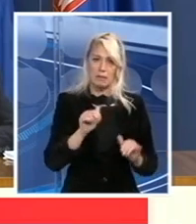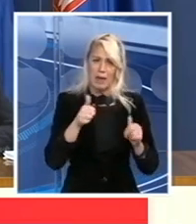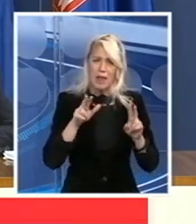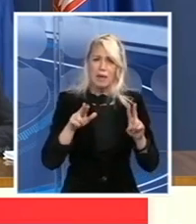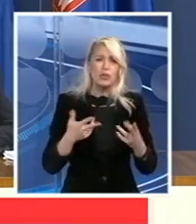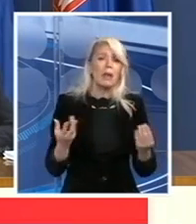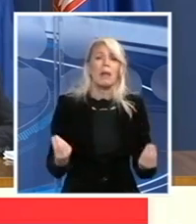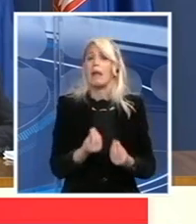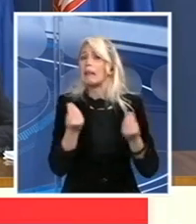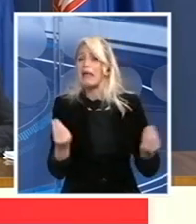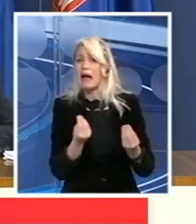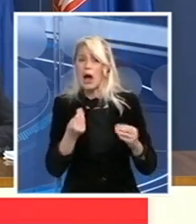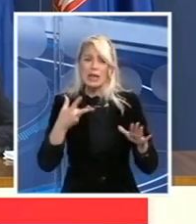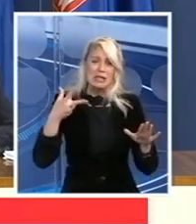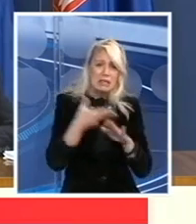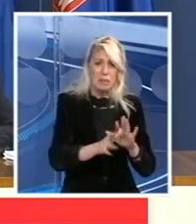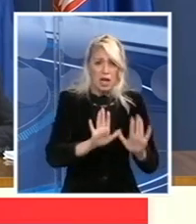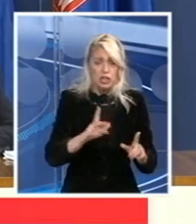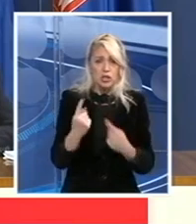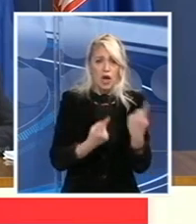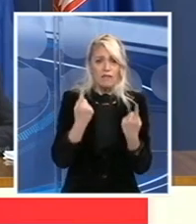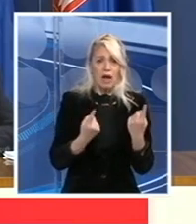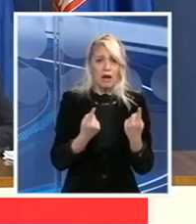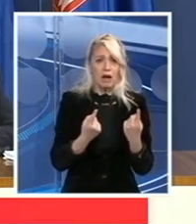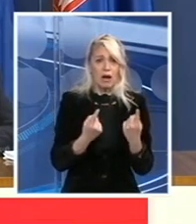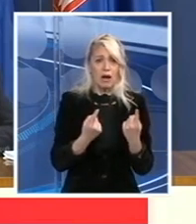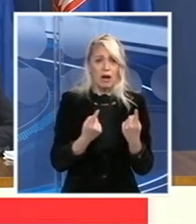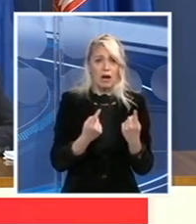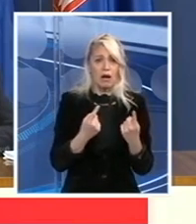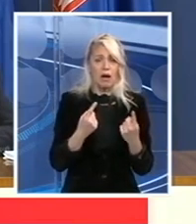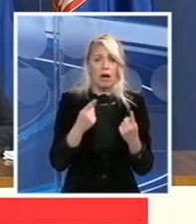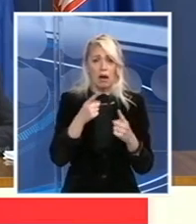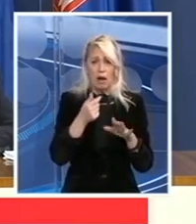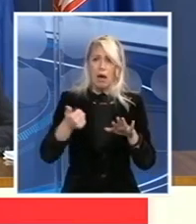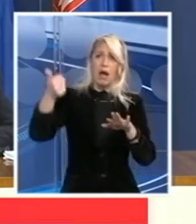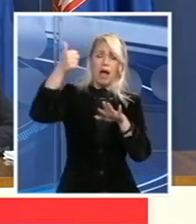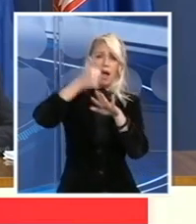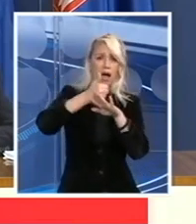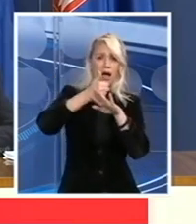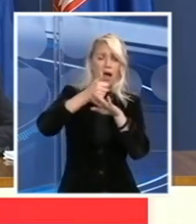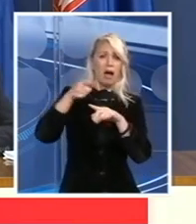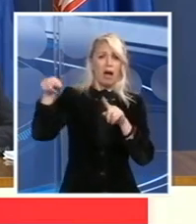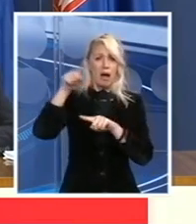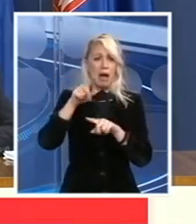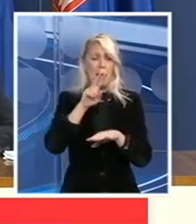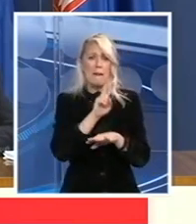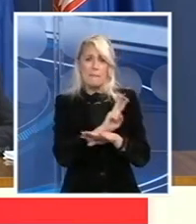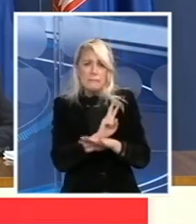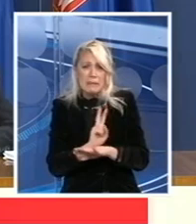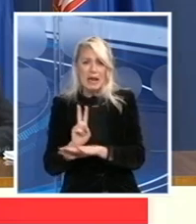stvari, jer ako neko na najvišem nivou vrlo pazi i na jedan zaista osetljiv način barata